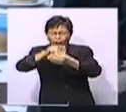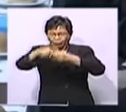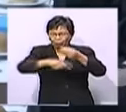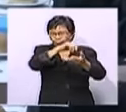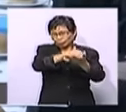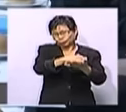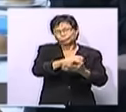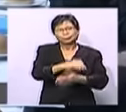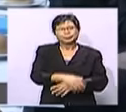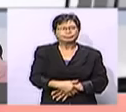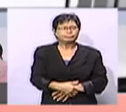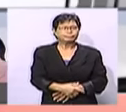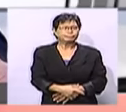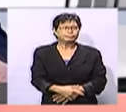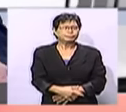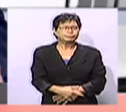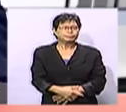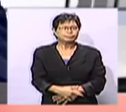itu.